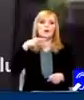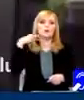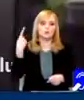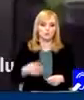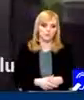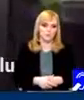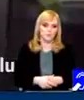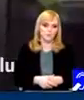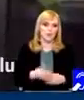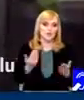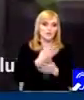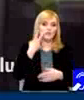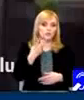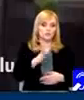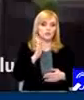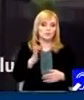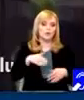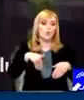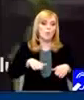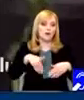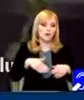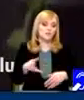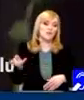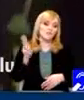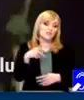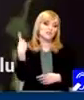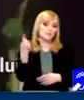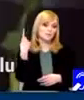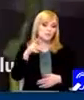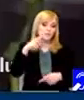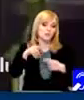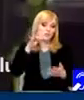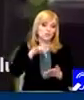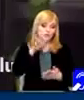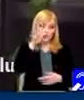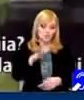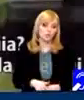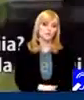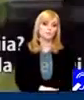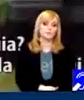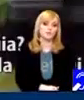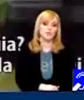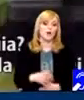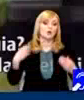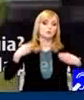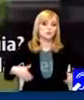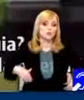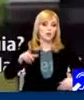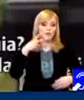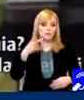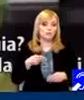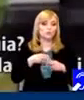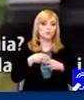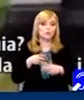rusă. Am știut că în știri am găsit ca și parat și atunci noi sunt limba greceată și intervin. Trebuia vreo zichem